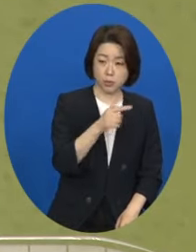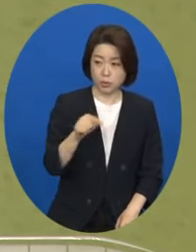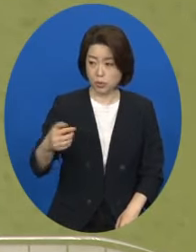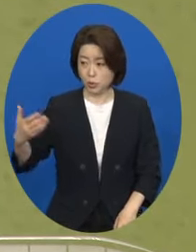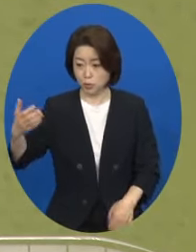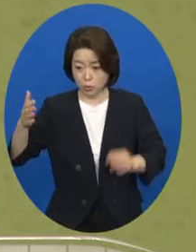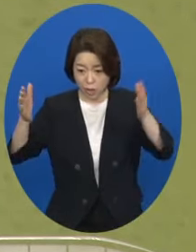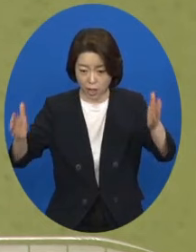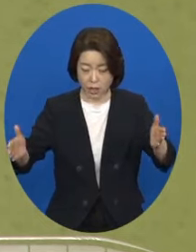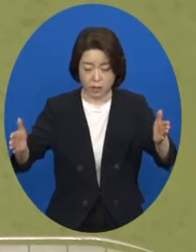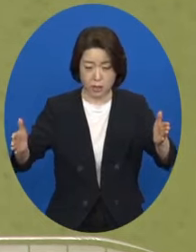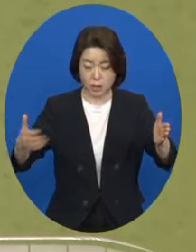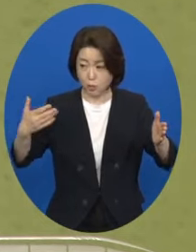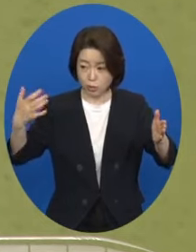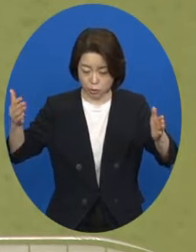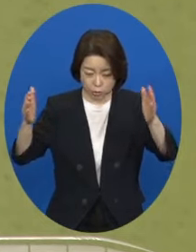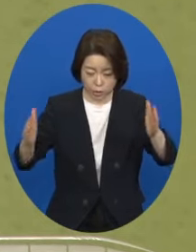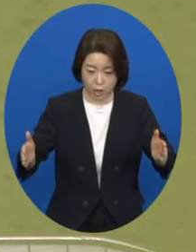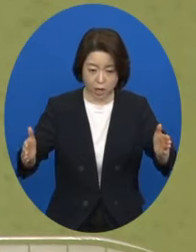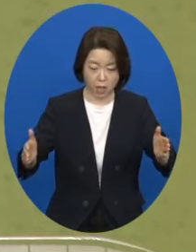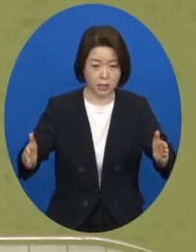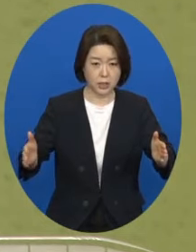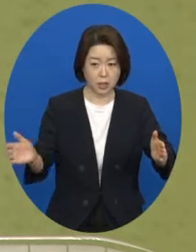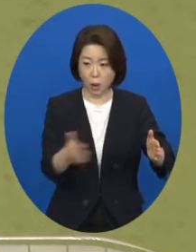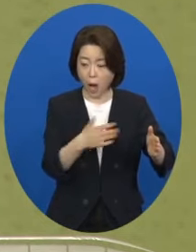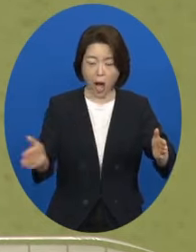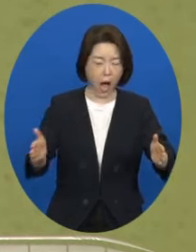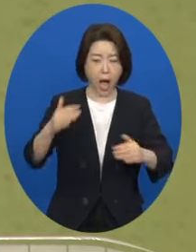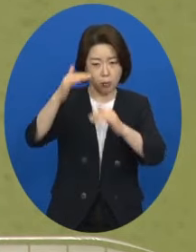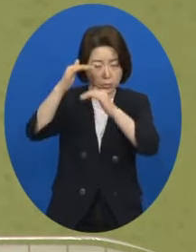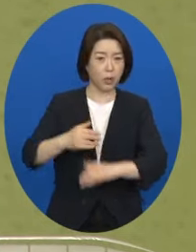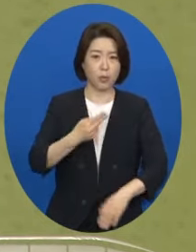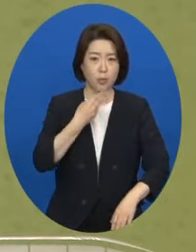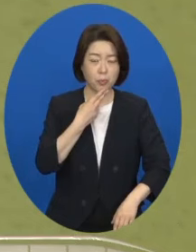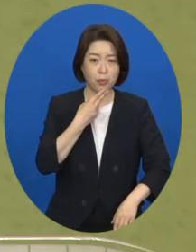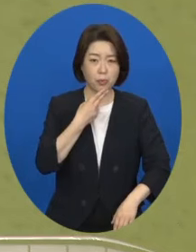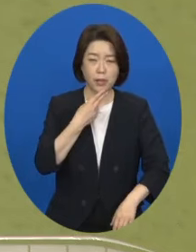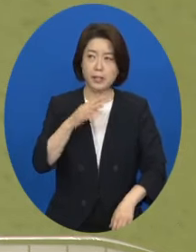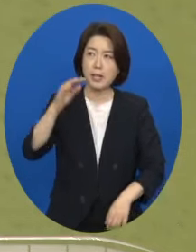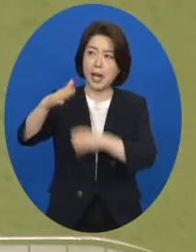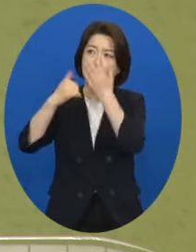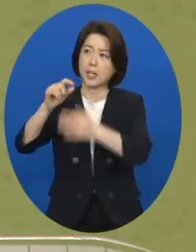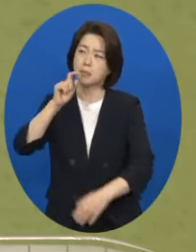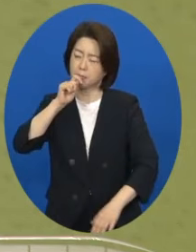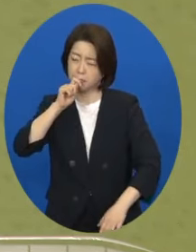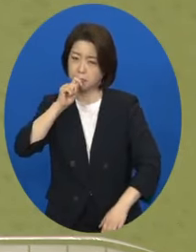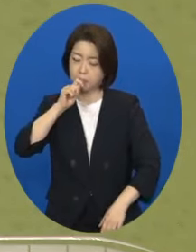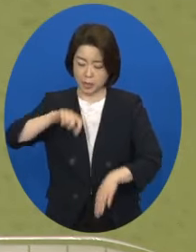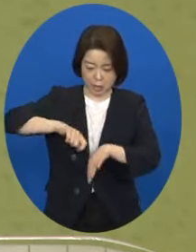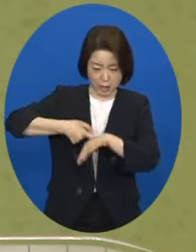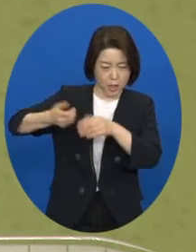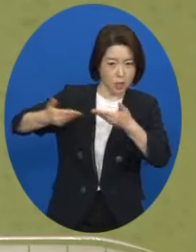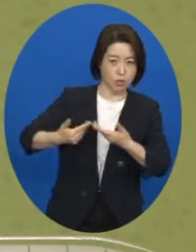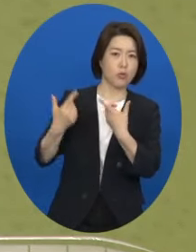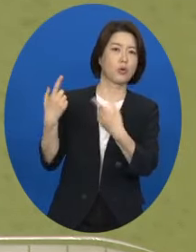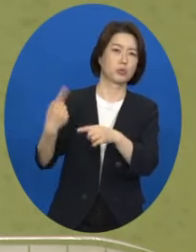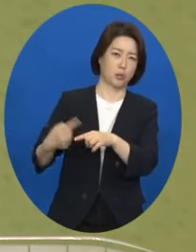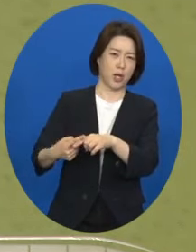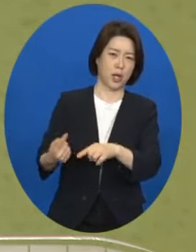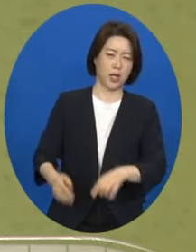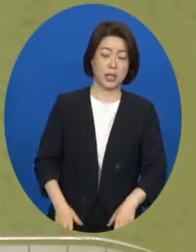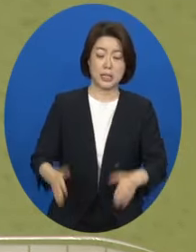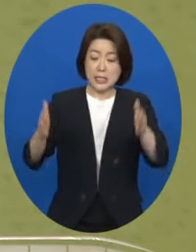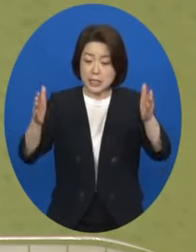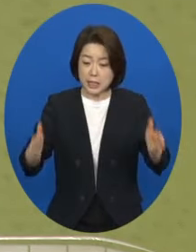있습니다. 그 기간을 통해서 침묵 기간을 통해서 어떻게 보면 징계를 받은 것일 수도 있어요. 그렇지만 이